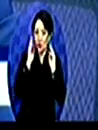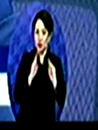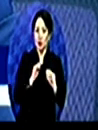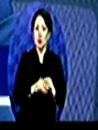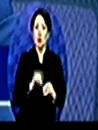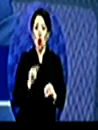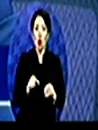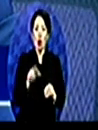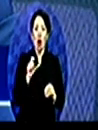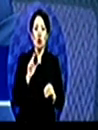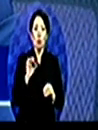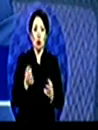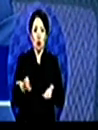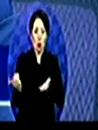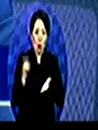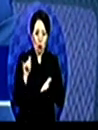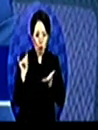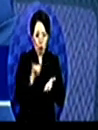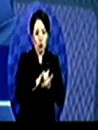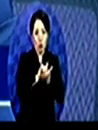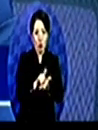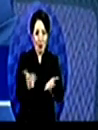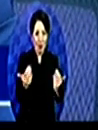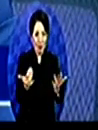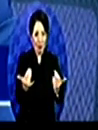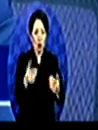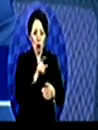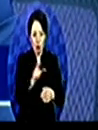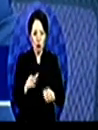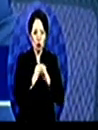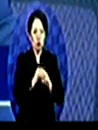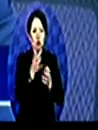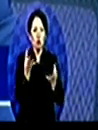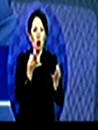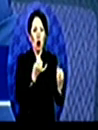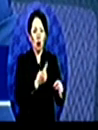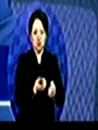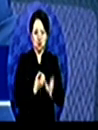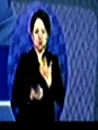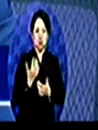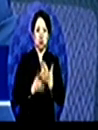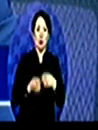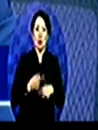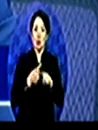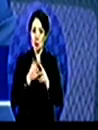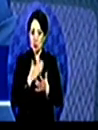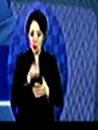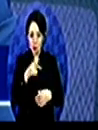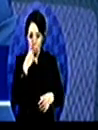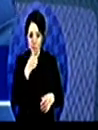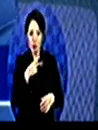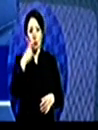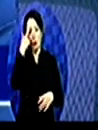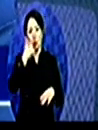Энэ удаагийн экспод өргөцсөн хүндэт зочид болон үзэсгэлэнгийн арга хэмжээнд оролцох аж ахуйн нэгжийн тоо нэмэгдэж байна. Бид мөн энэхүү үзэсгэлэнд Монгол